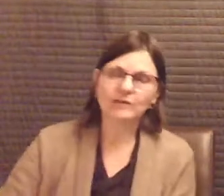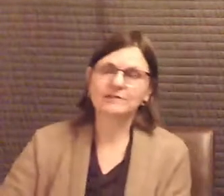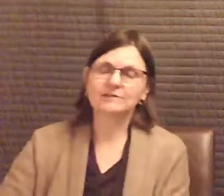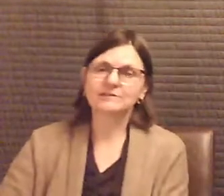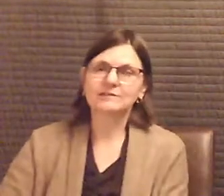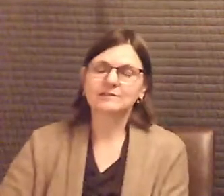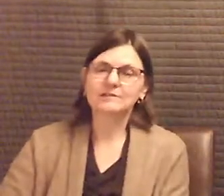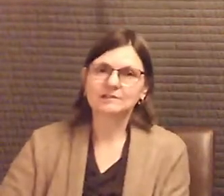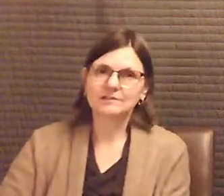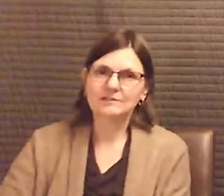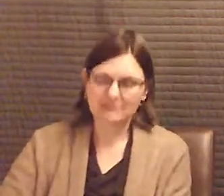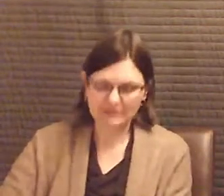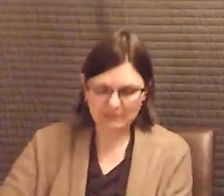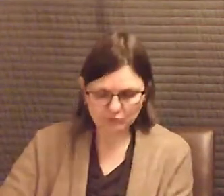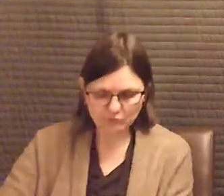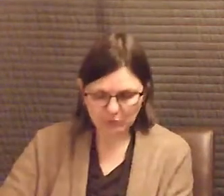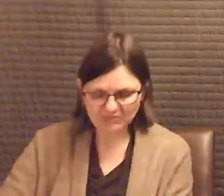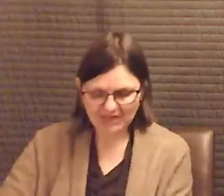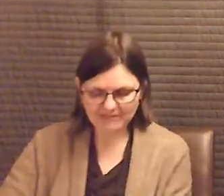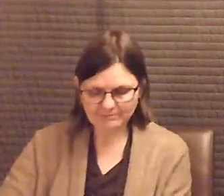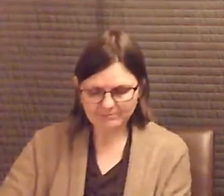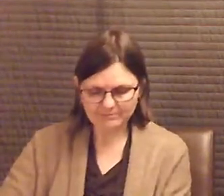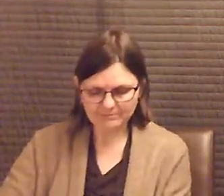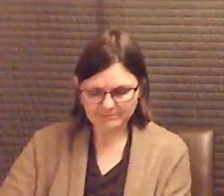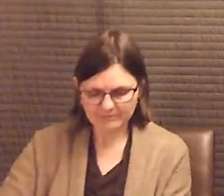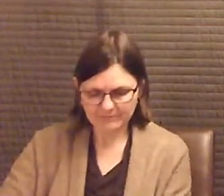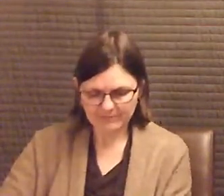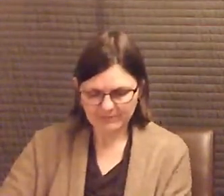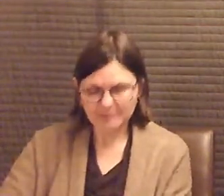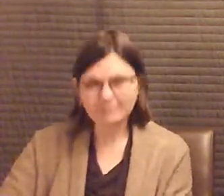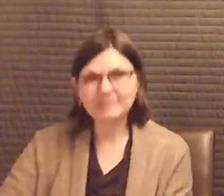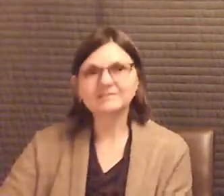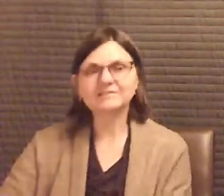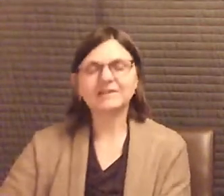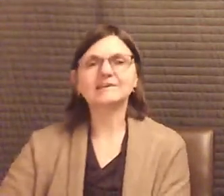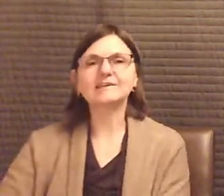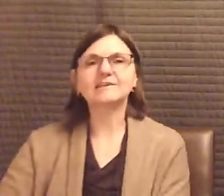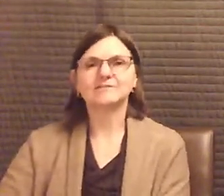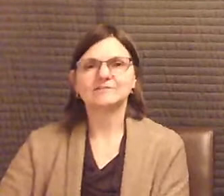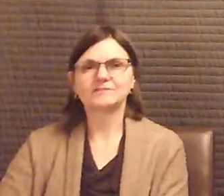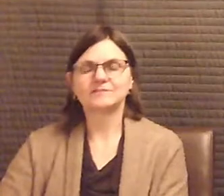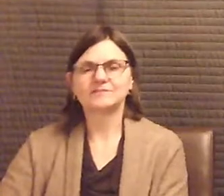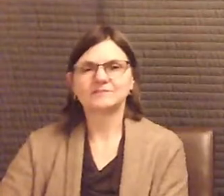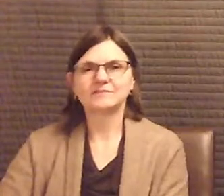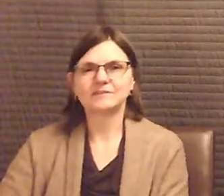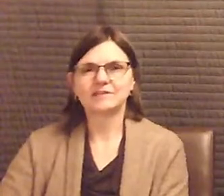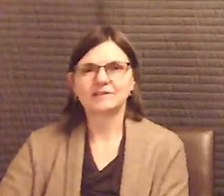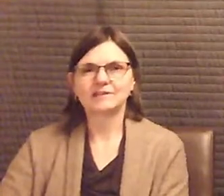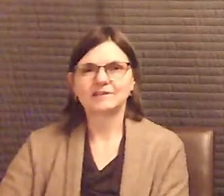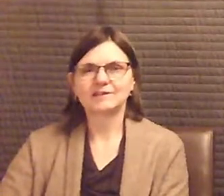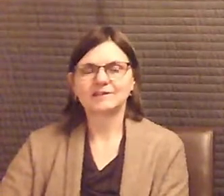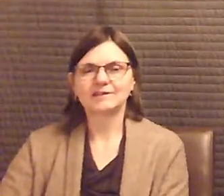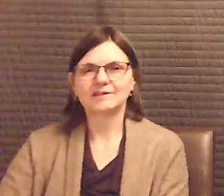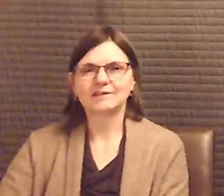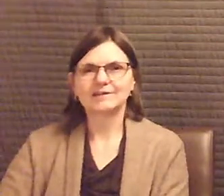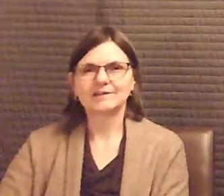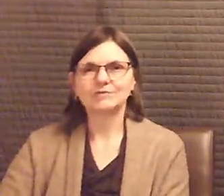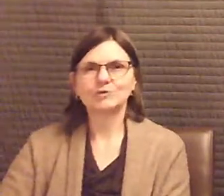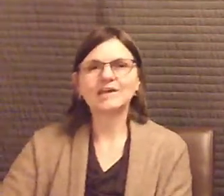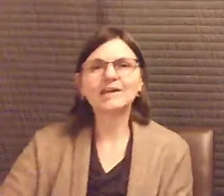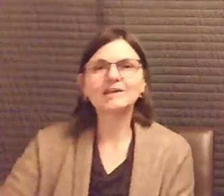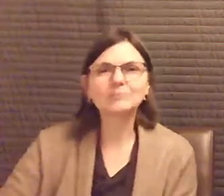de koning door rise up dat hij moest opstaan en strategy met een strategie racing de hoor